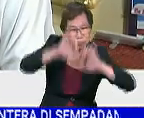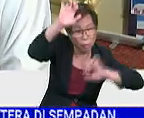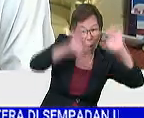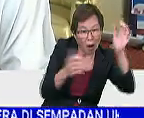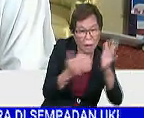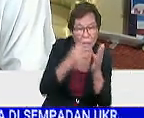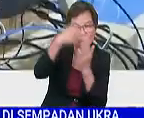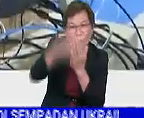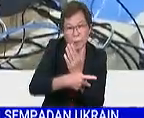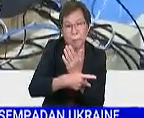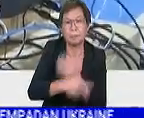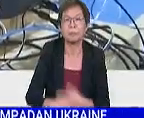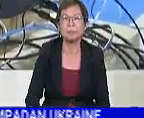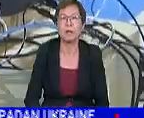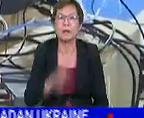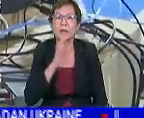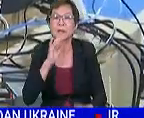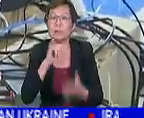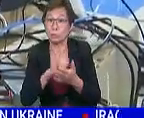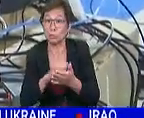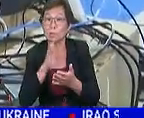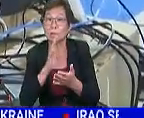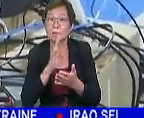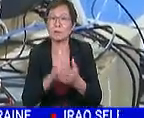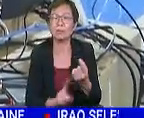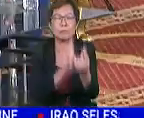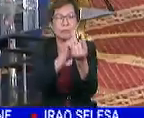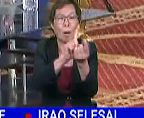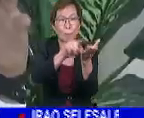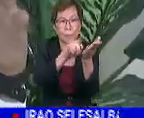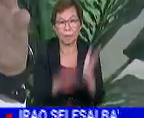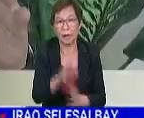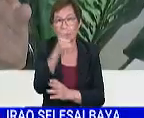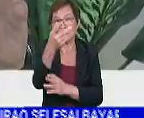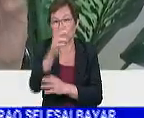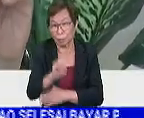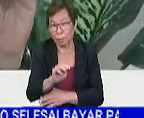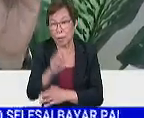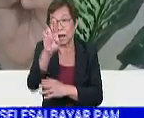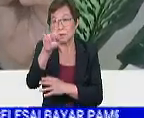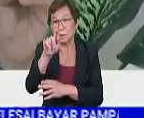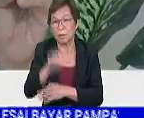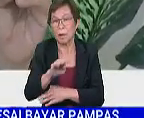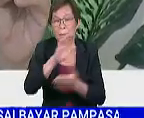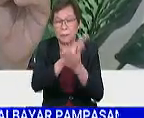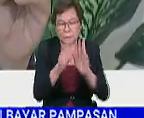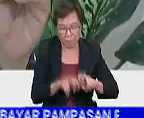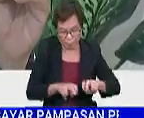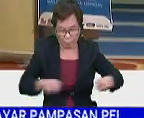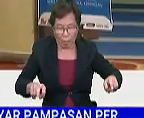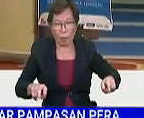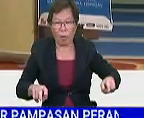yang terbuka Beliau berkata demikian ketika ditemui pemberita RTM selepas menjadi panel forum